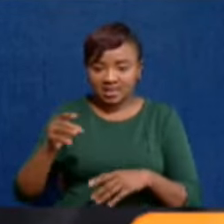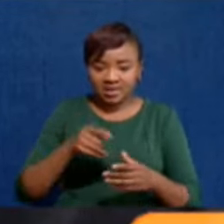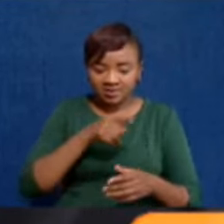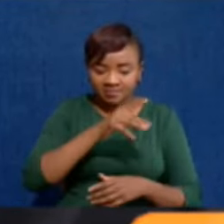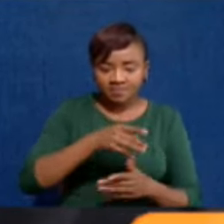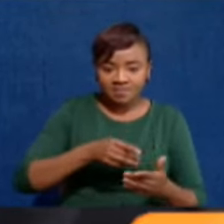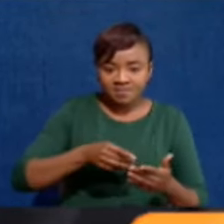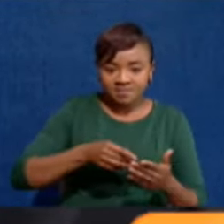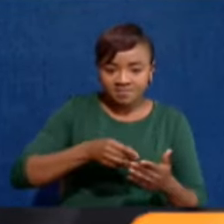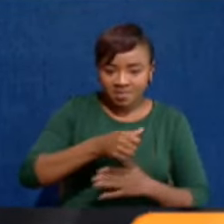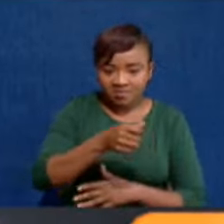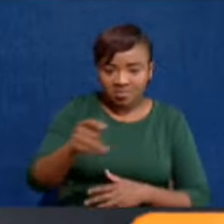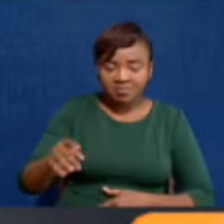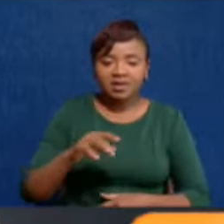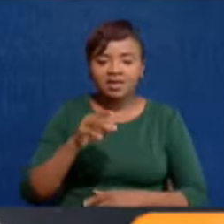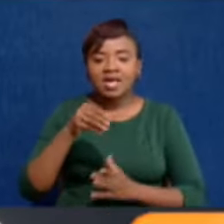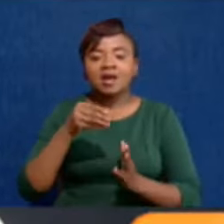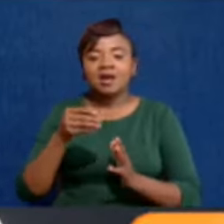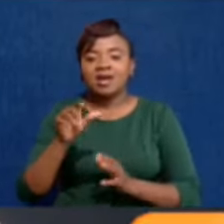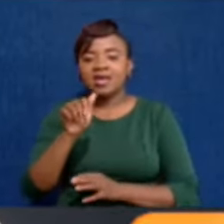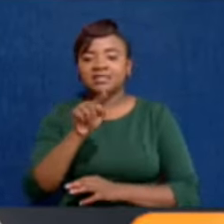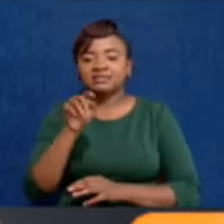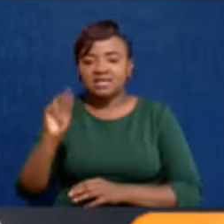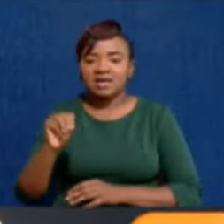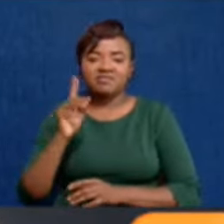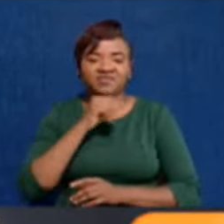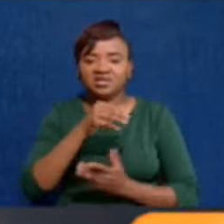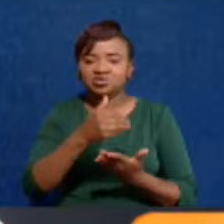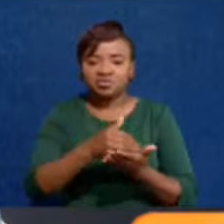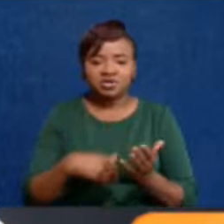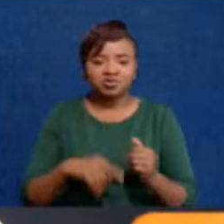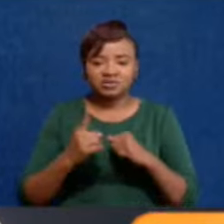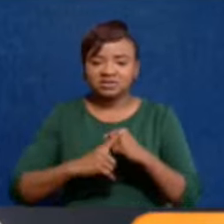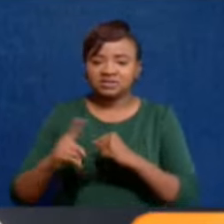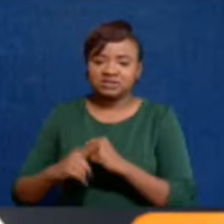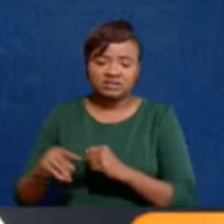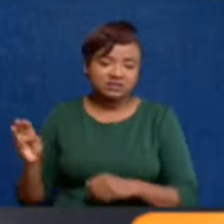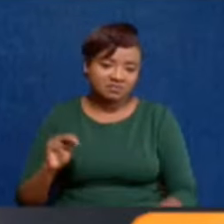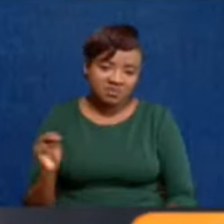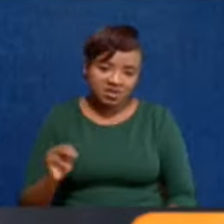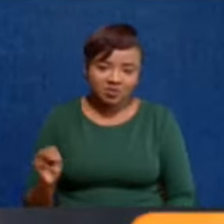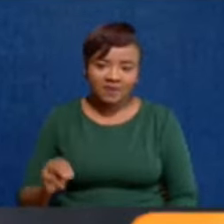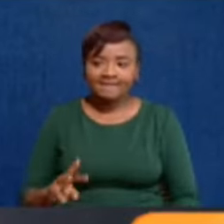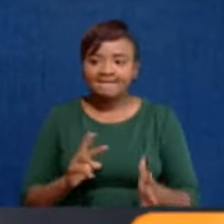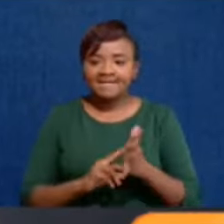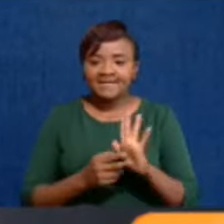withdrawn 66 million. So the issue here is